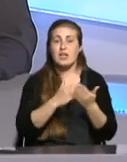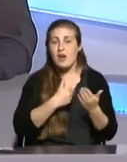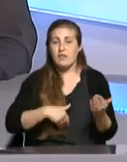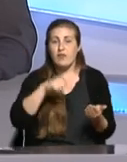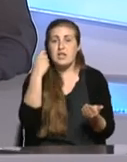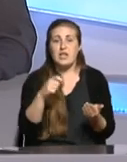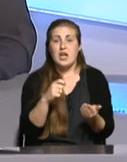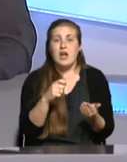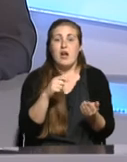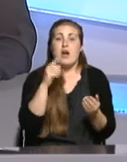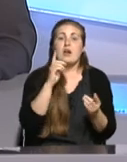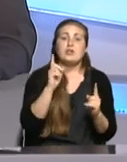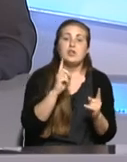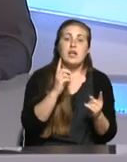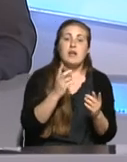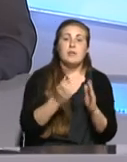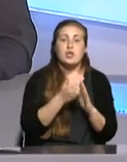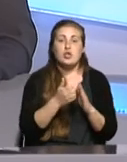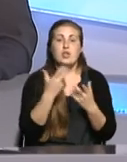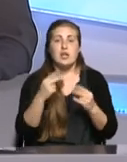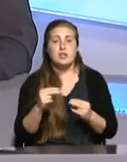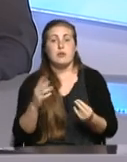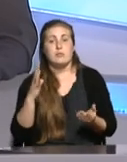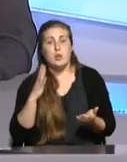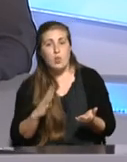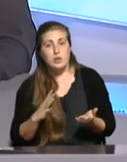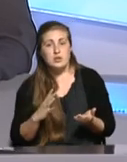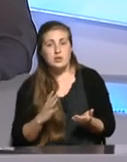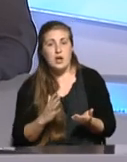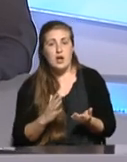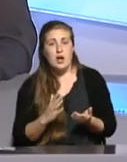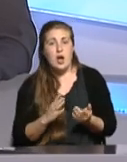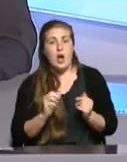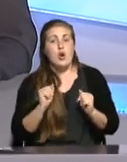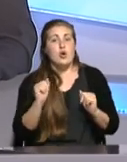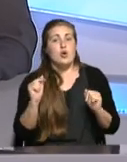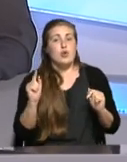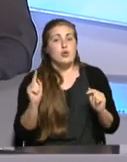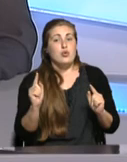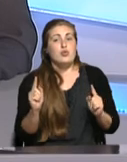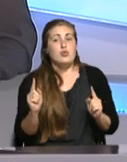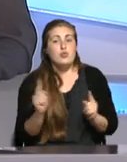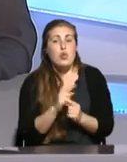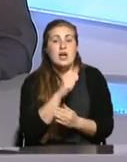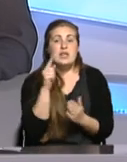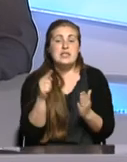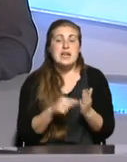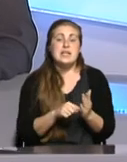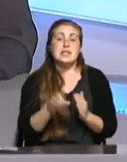что недостаточно не приходится что касается социального